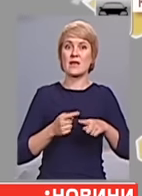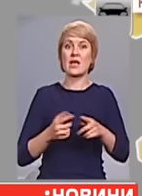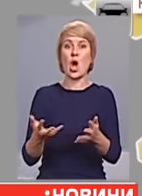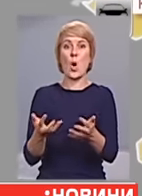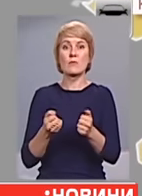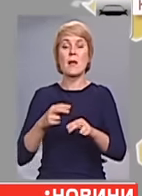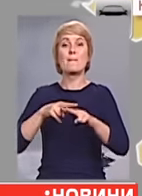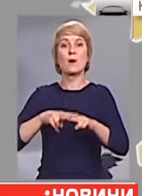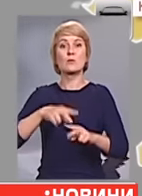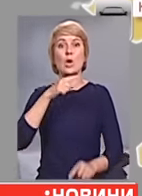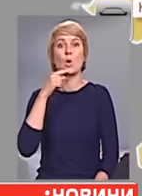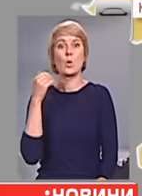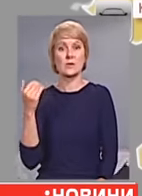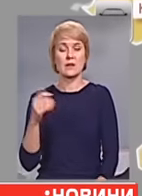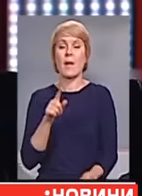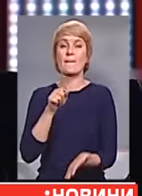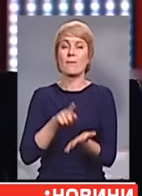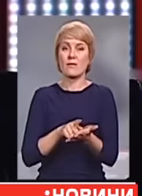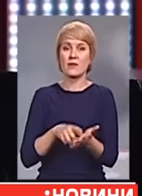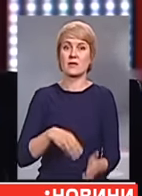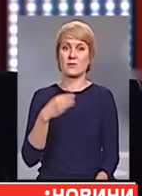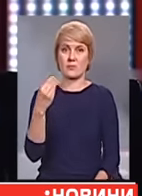паспорти Російської Федерації, повинні мати